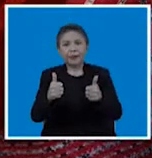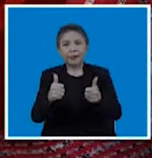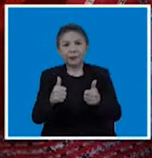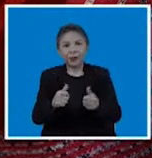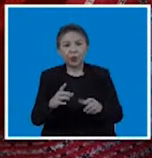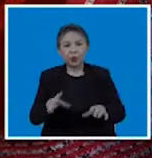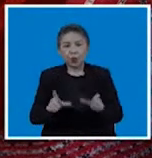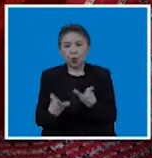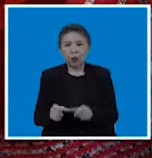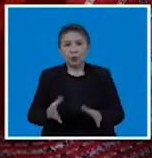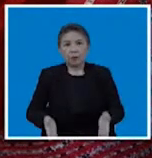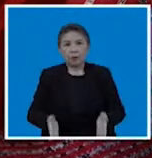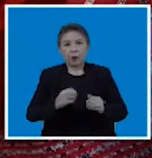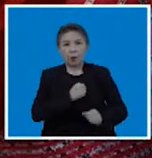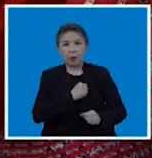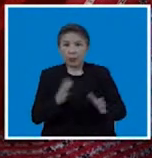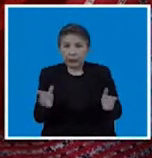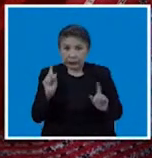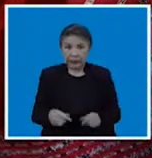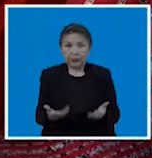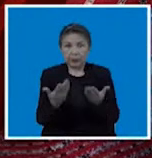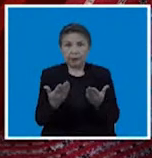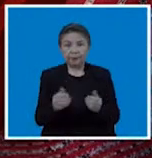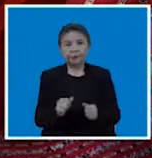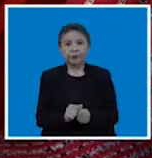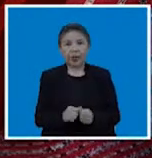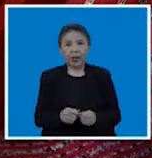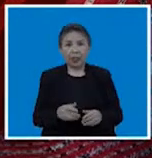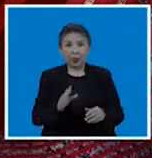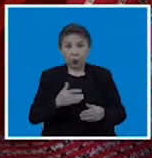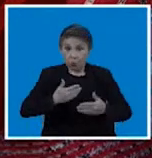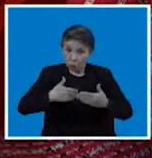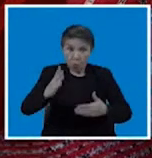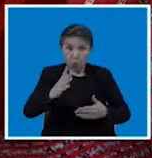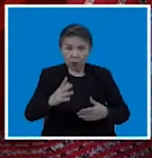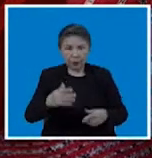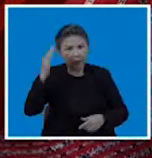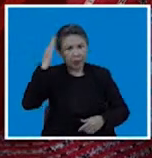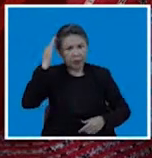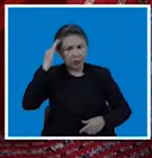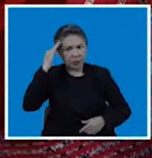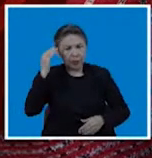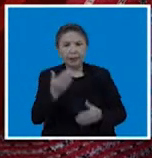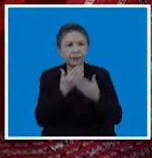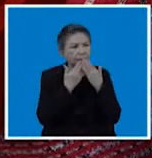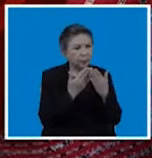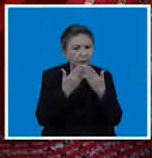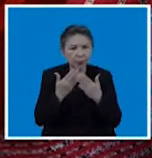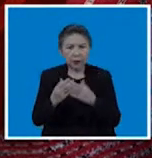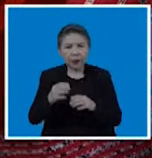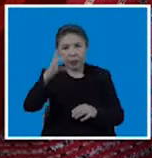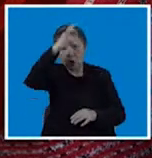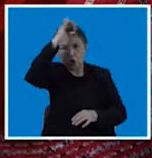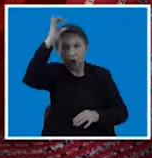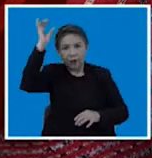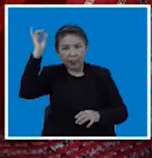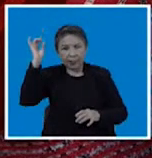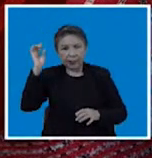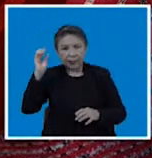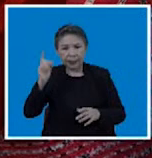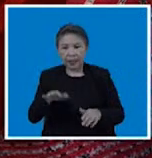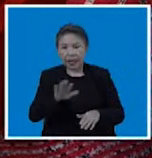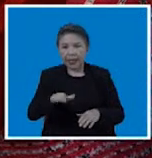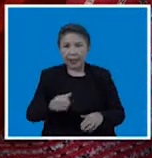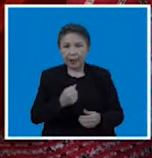kepada pembangunan bangsa. Tidak berhenti di situ, kita perlu meningkatkan kesadaran dan apresiasi terhadap inovasi yang dilahirkan